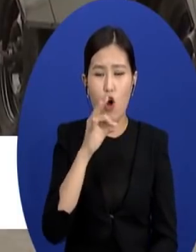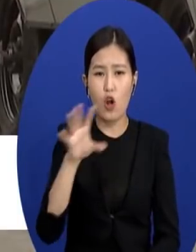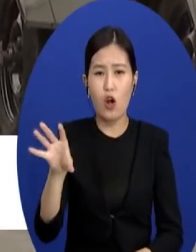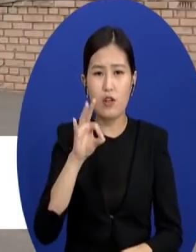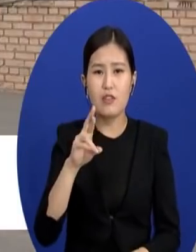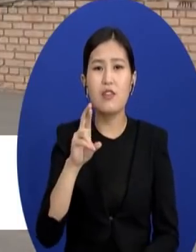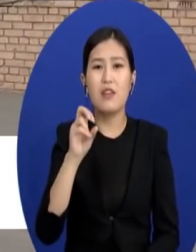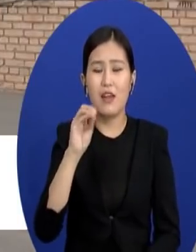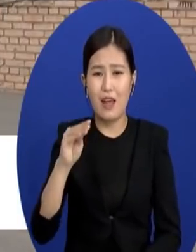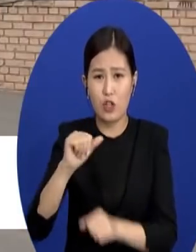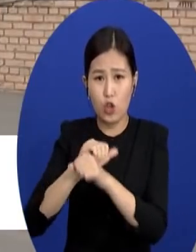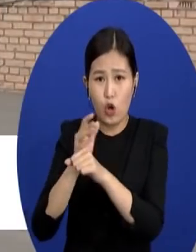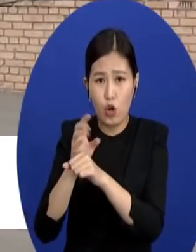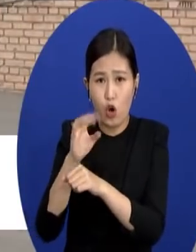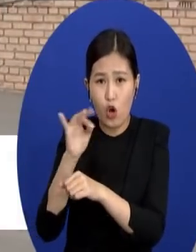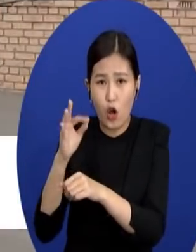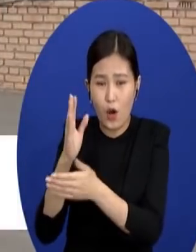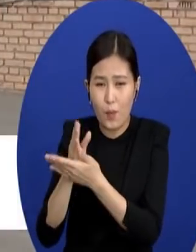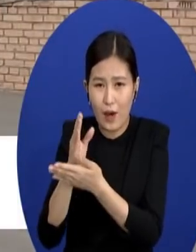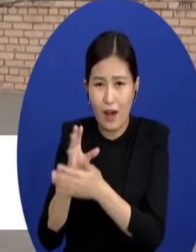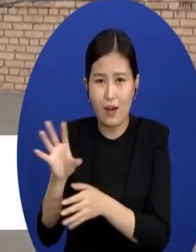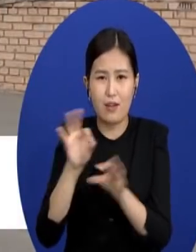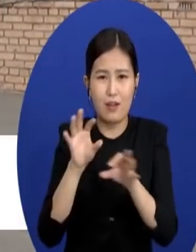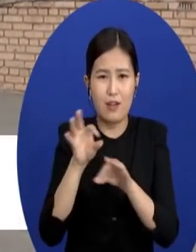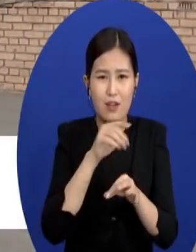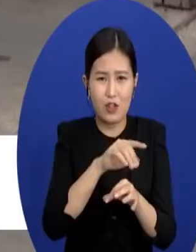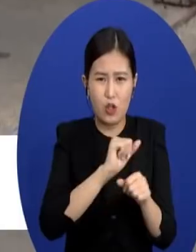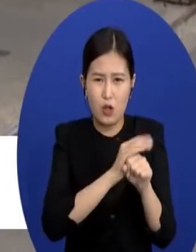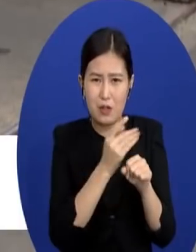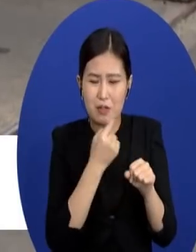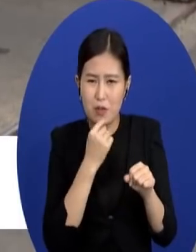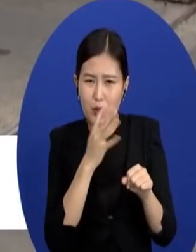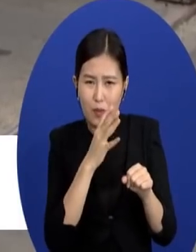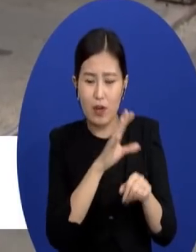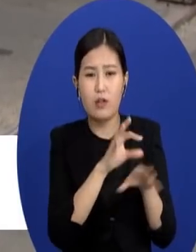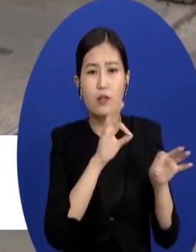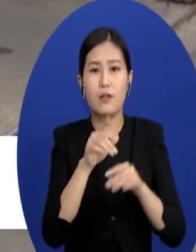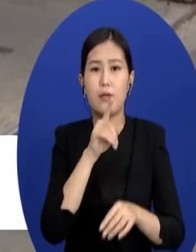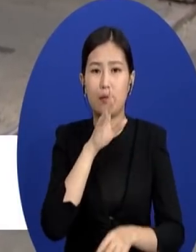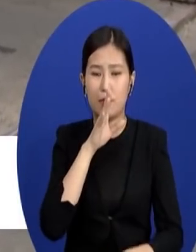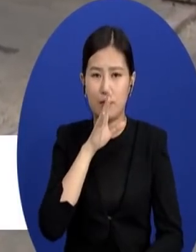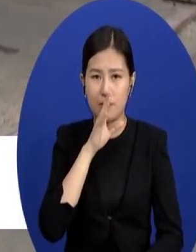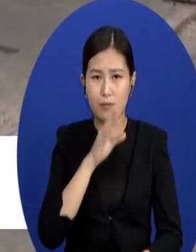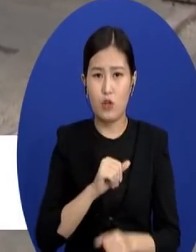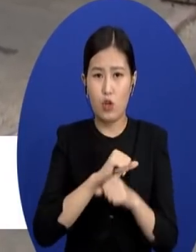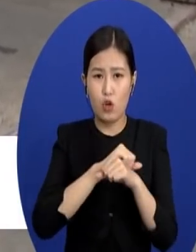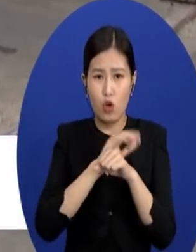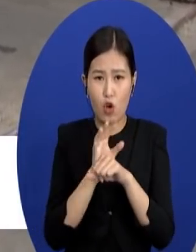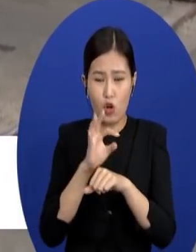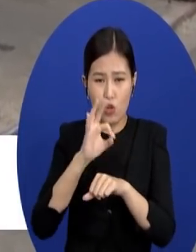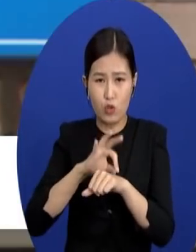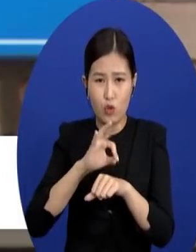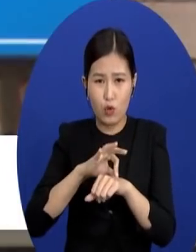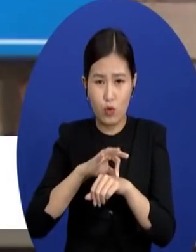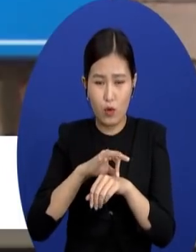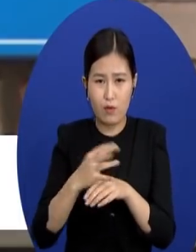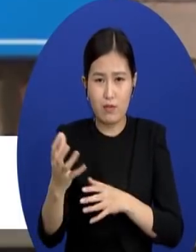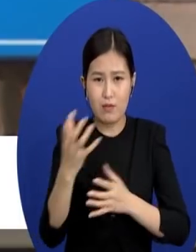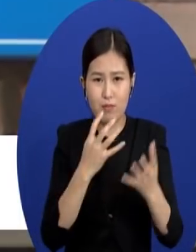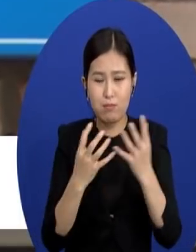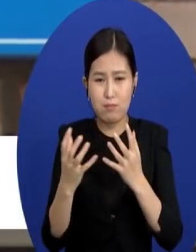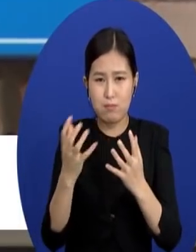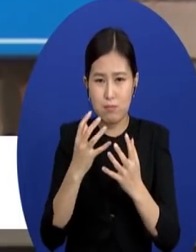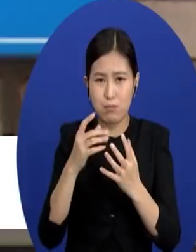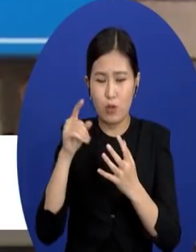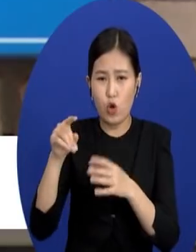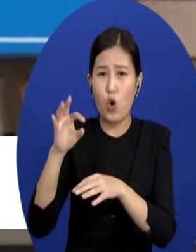болон эрсдэлт бүлгийн хороодыг түлхүү сонгож шинжилгээнд хамруулах юм байна. Нийт шинжилгээнд хамрагдах өрхийн 70 орчим хувийг нь өвчлөл гарсан